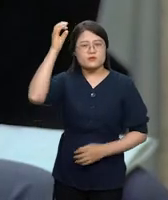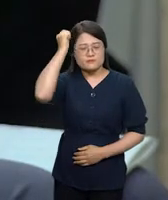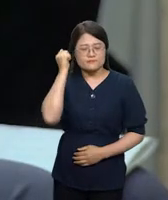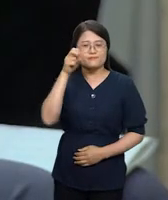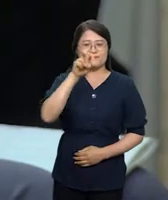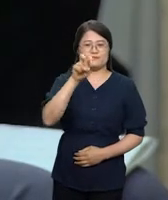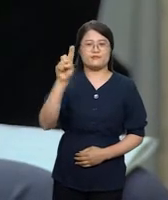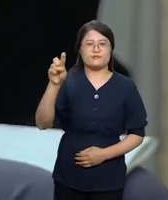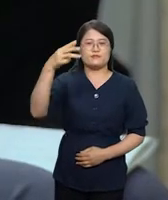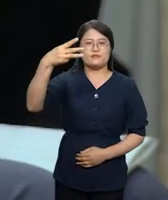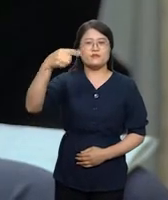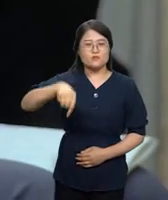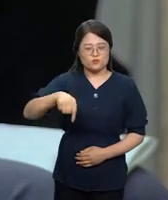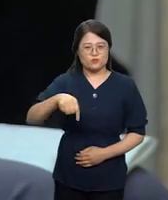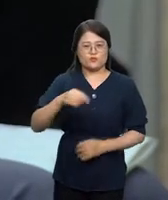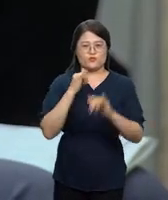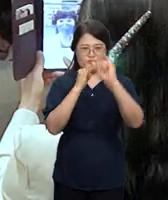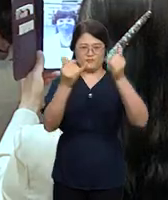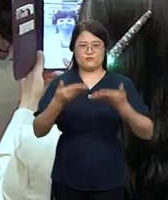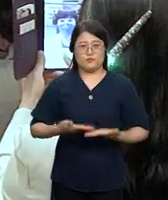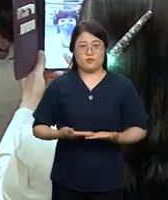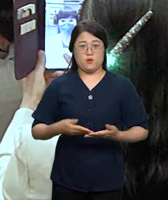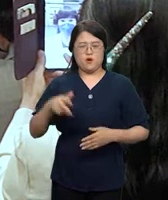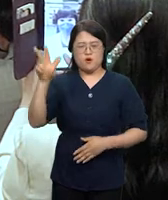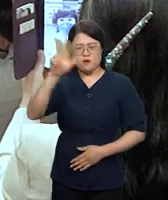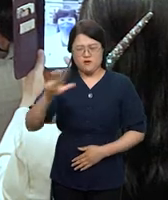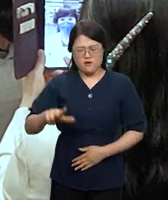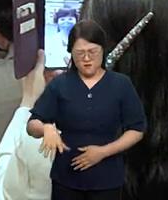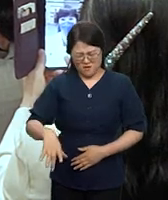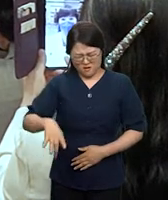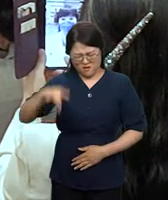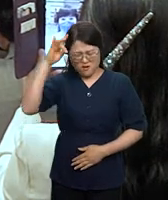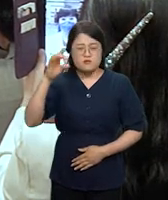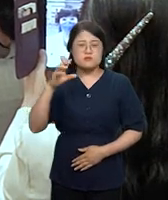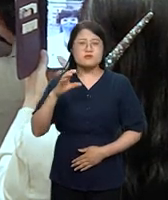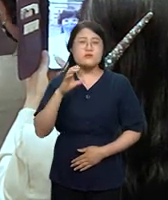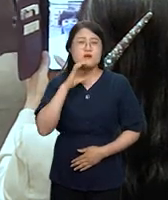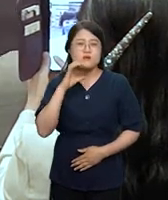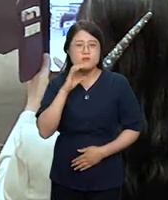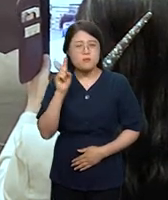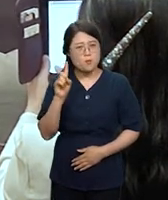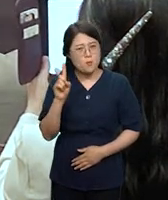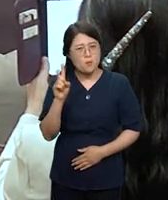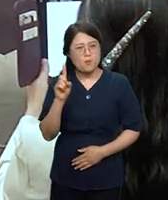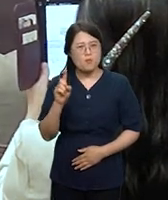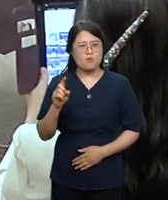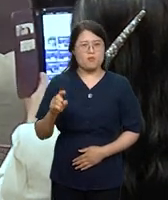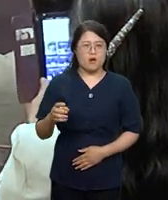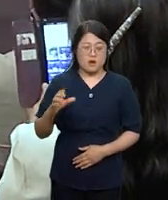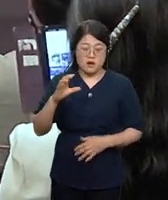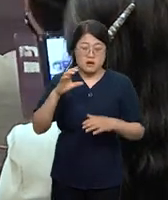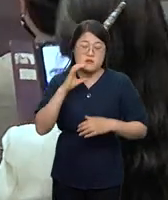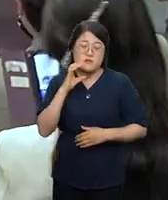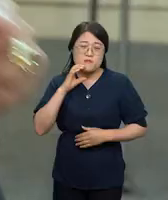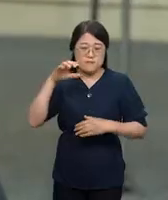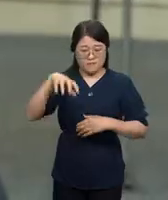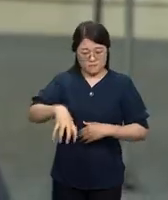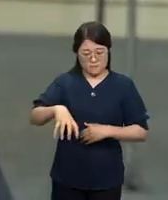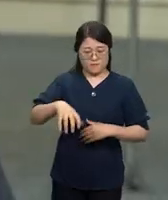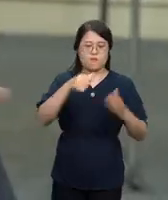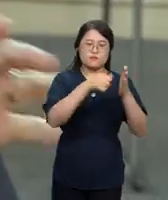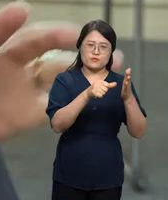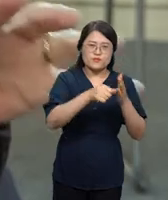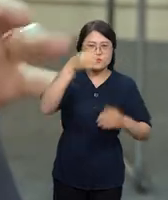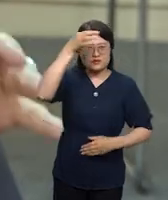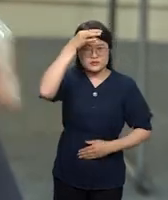최우수상을 받았습니다. 전국 최초 민간주도 치맥카페 기억마루는 민간에서 운영 중인 커피숍의